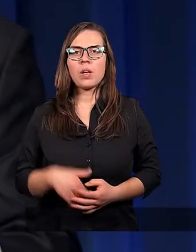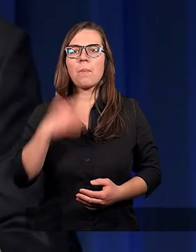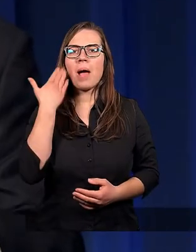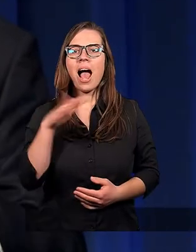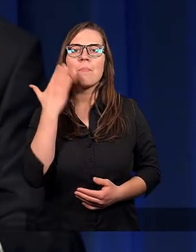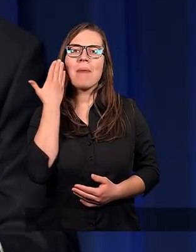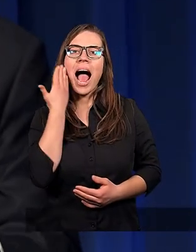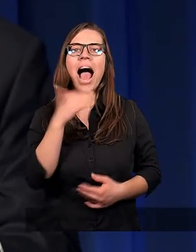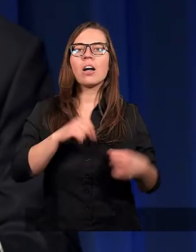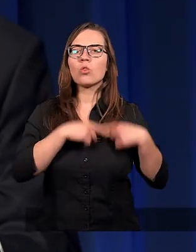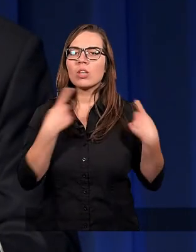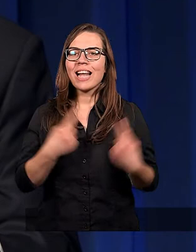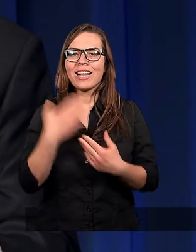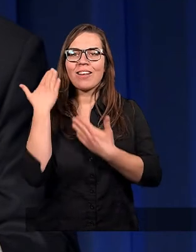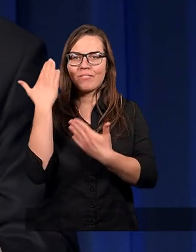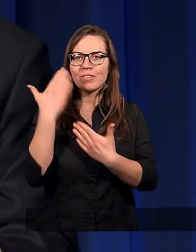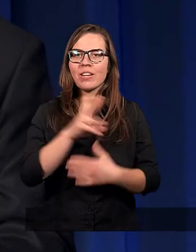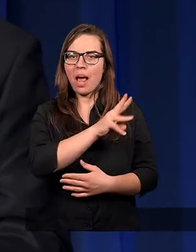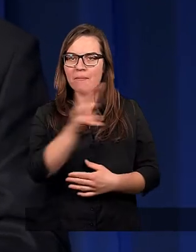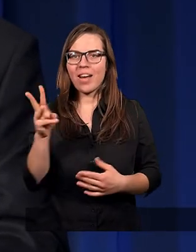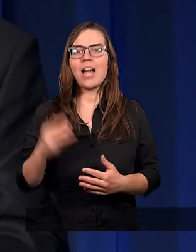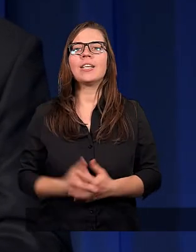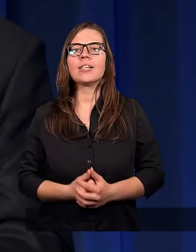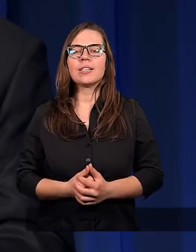Chciałbym bardzo, bardzo serdecznie wszystkich Was przywitać.